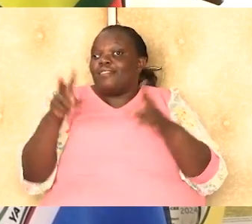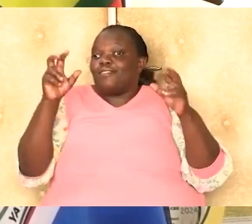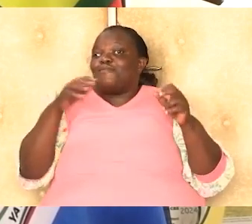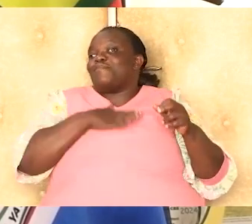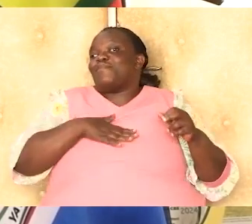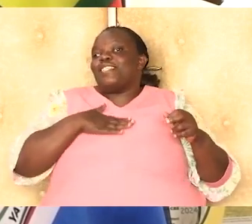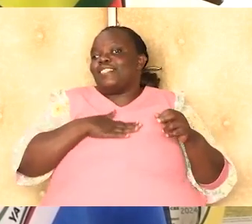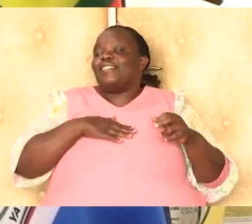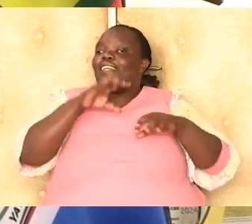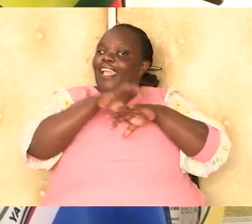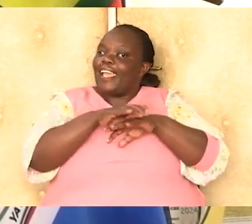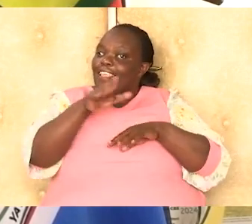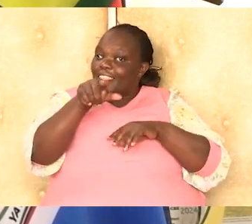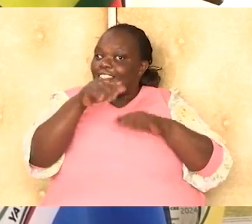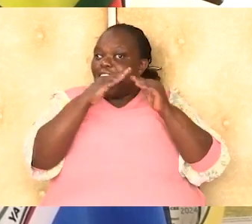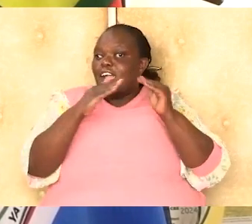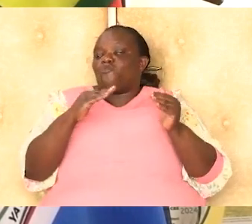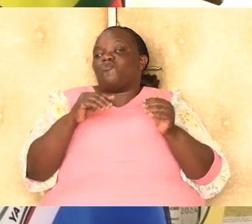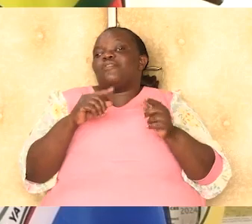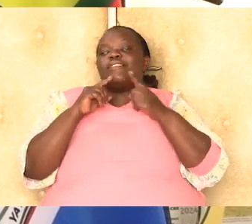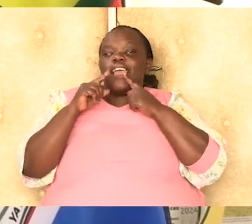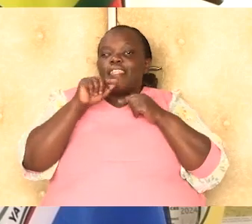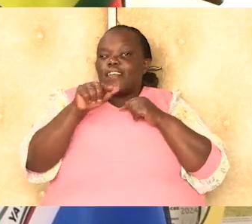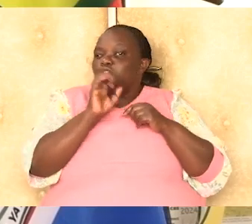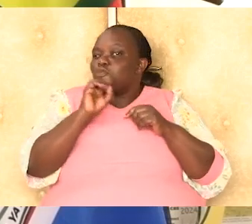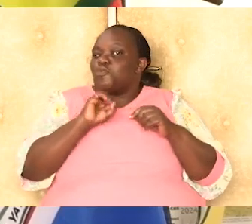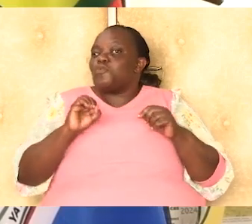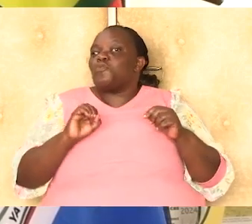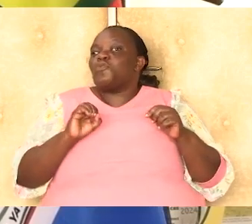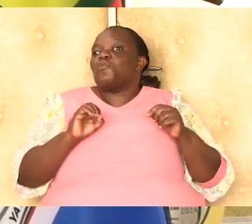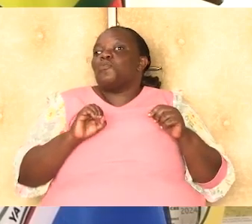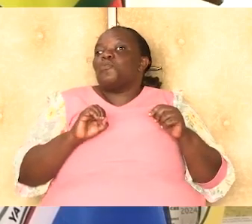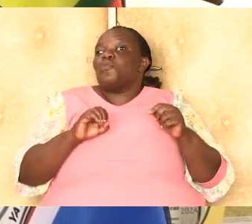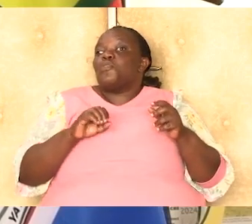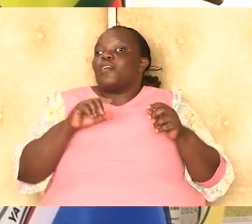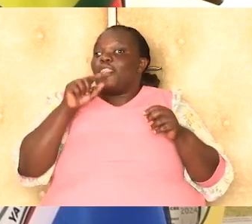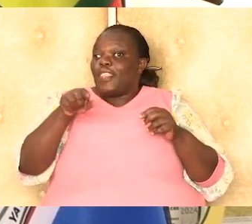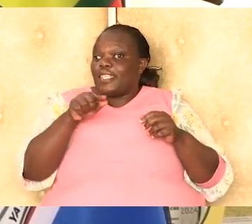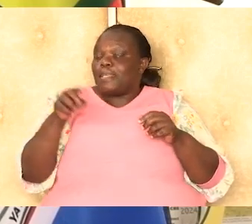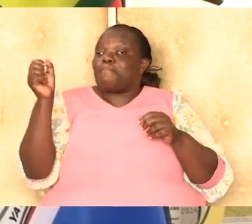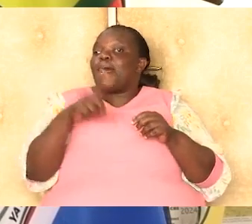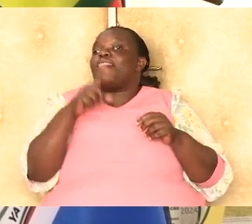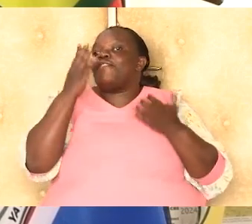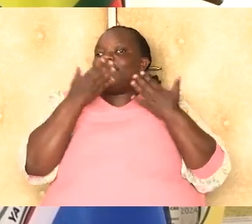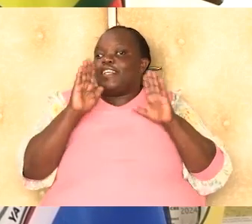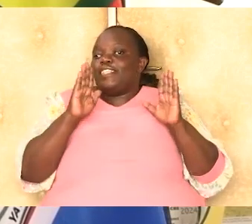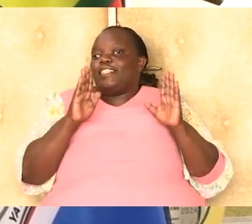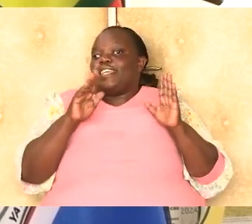wa kenya please chukua hiyo nyumba usianza kusema sijumambo na mwana gani kifika mwisho wahu mwezi